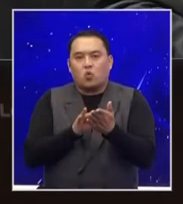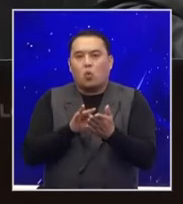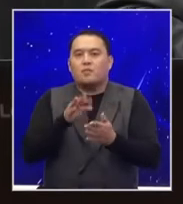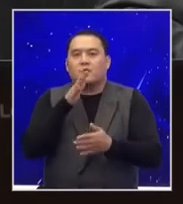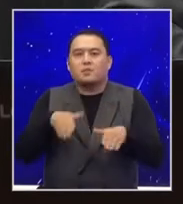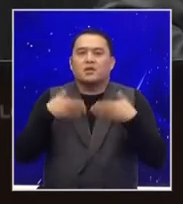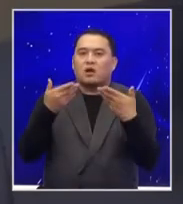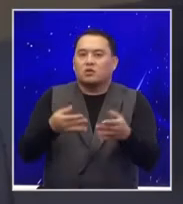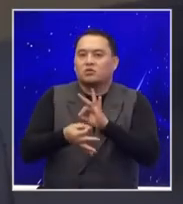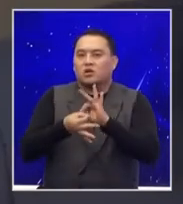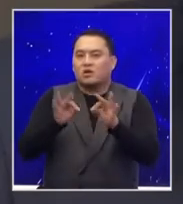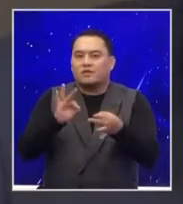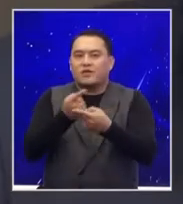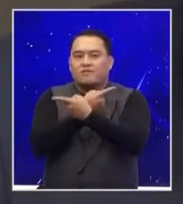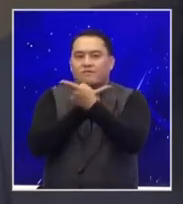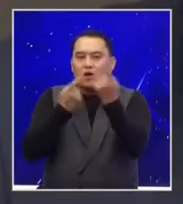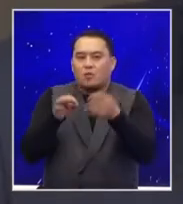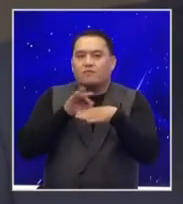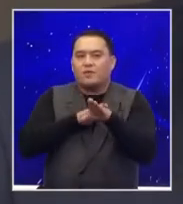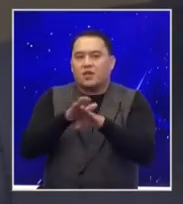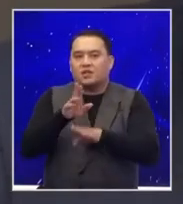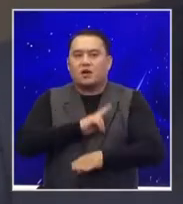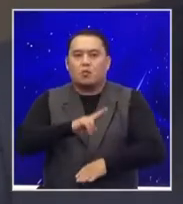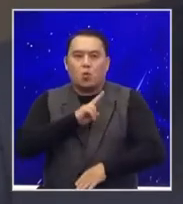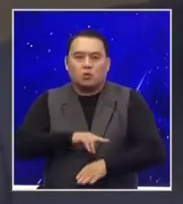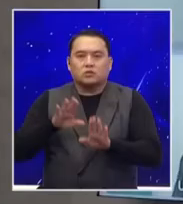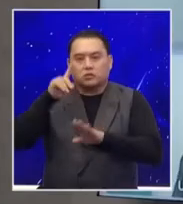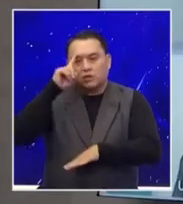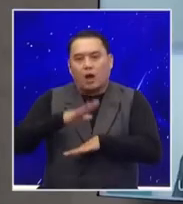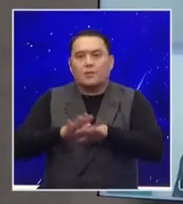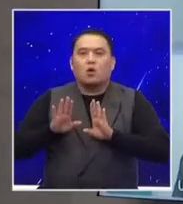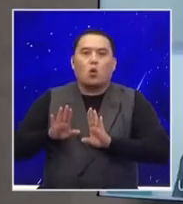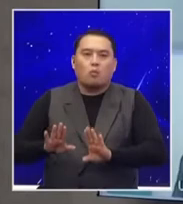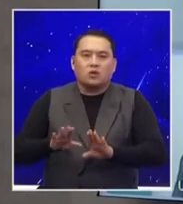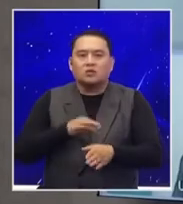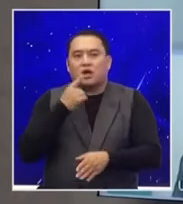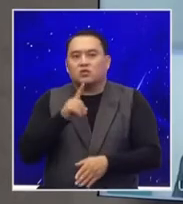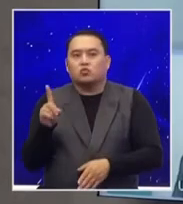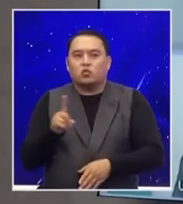сроки предоставить подробную информацию о проводимых работах. Заместитель акима области